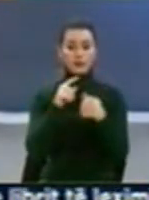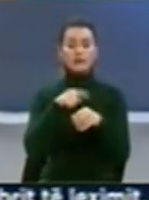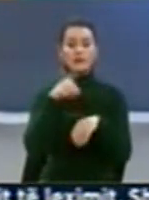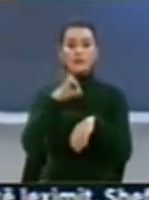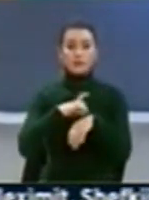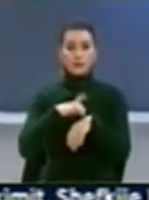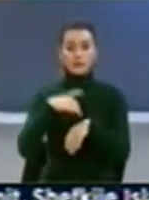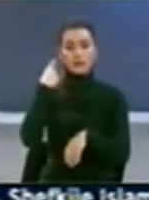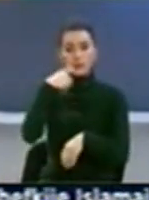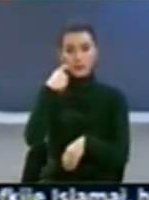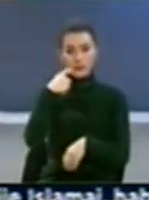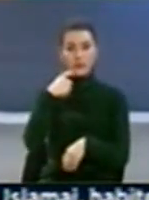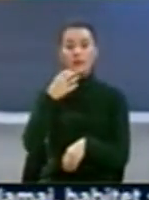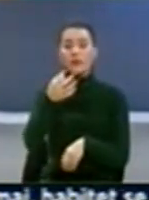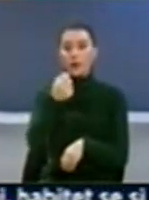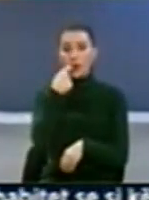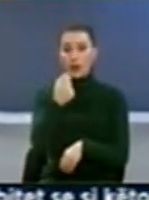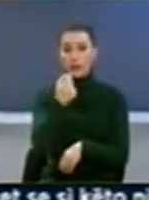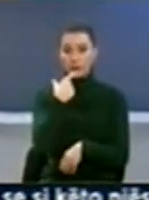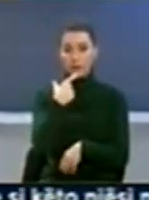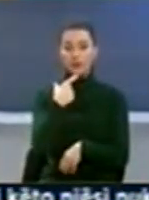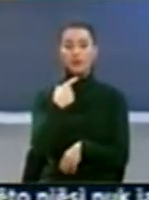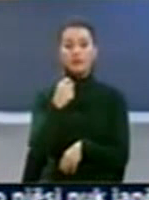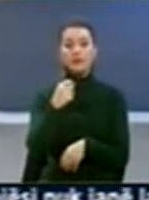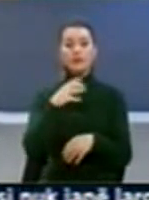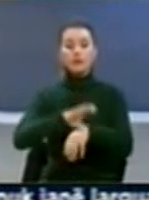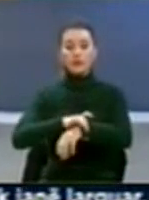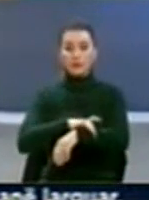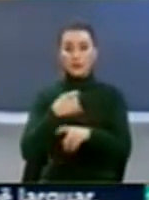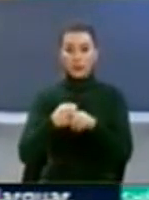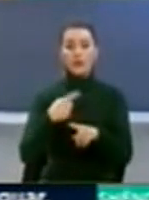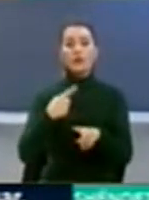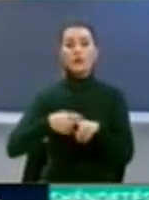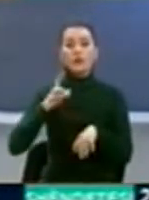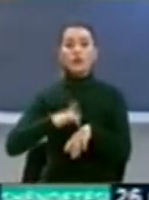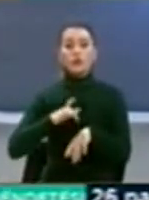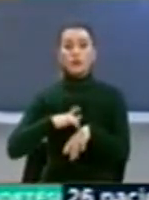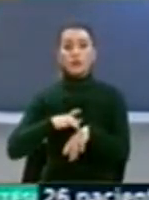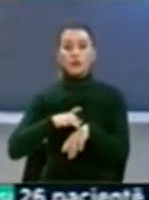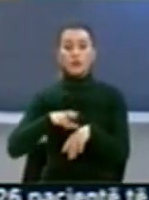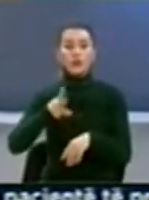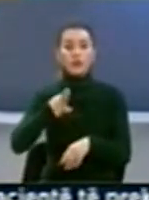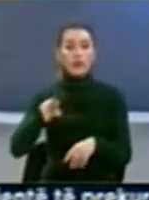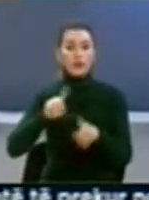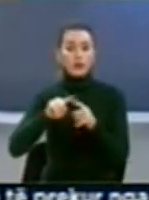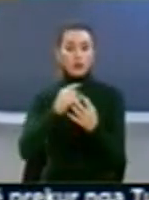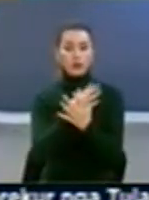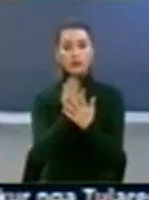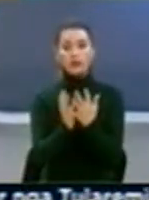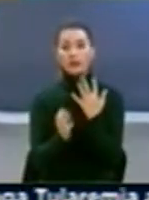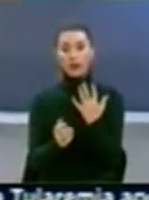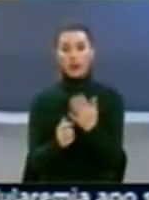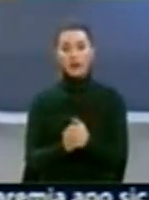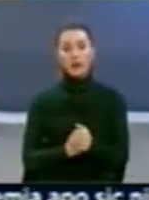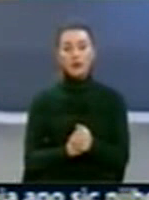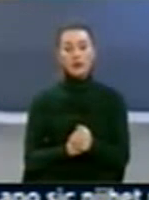e stomatologve, e farmacistëve, oda e fizioterapeutëve dhe oda e infermierve, mamive dhe profesionistëve tjerë shëndetësor.